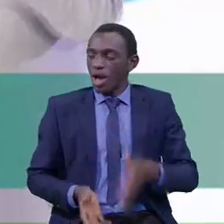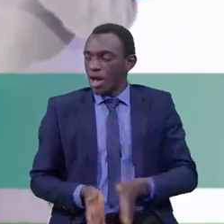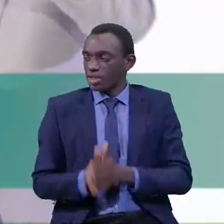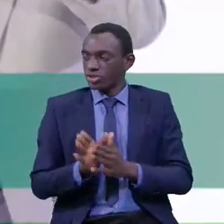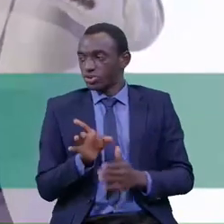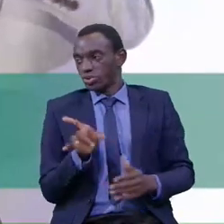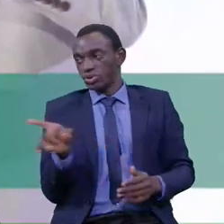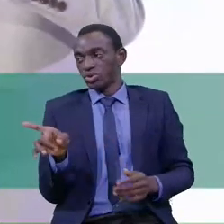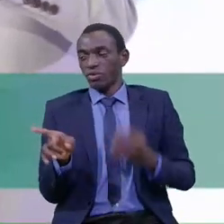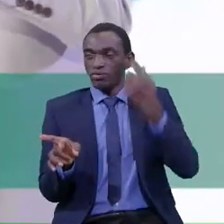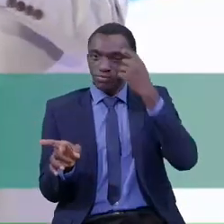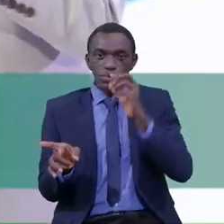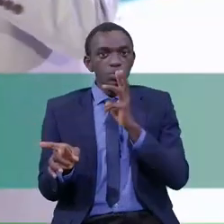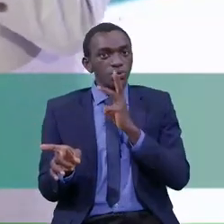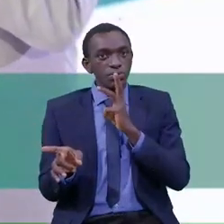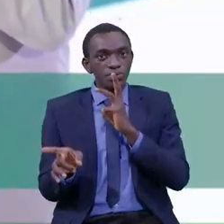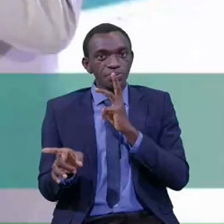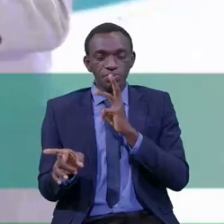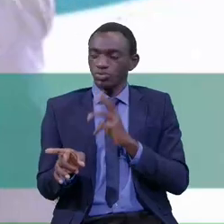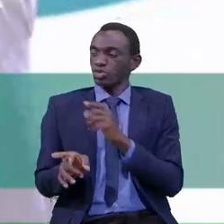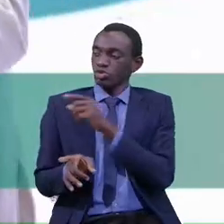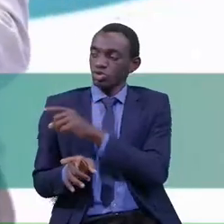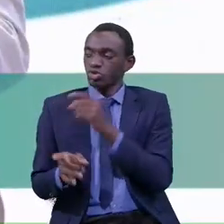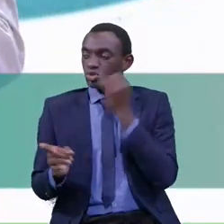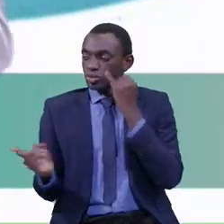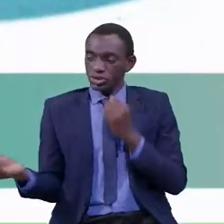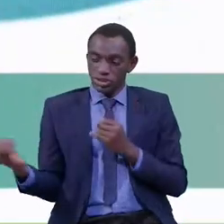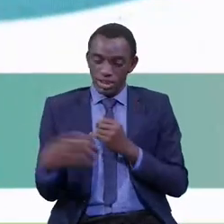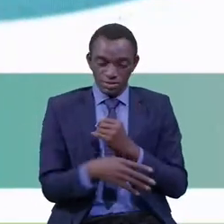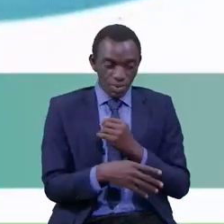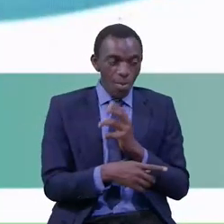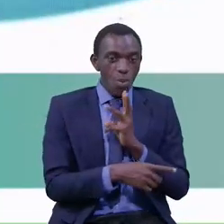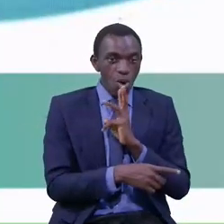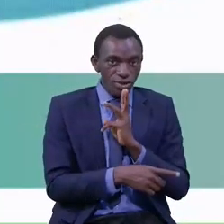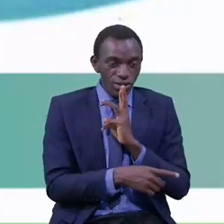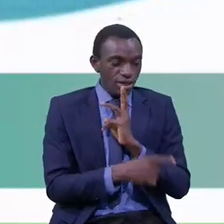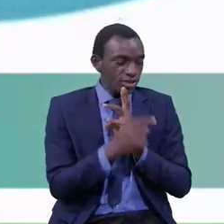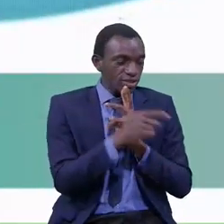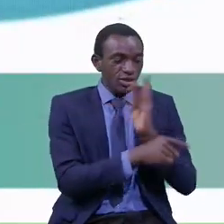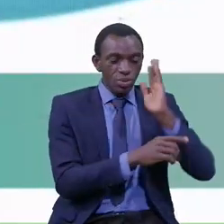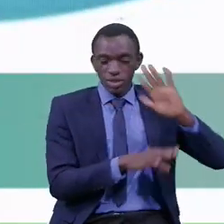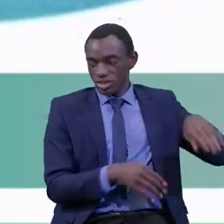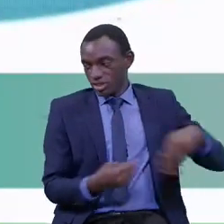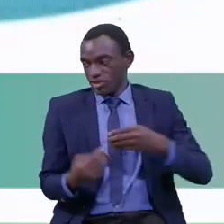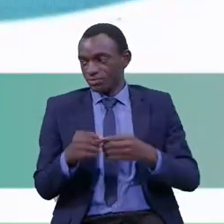demande, tu lui aurais donné l'eau et il t'aurait